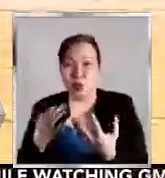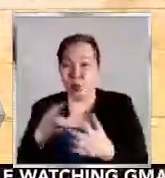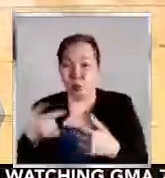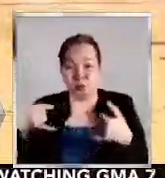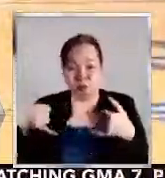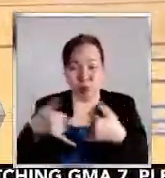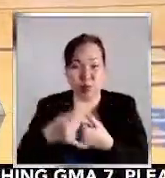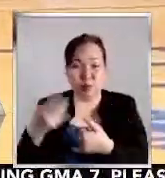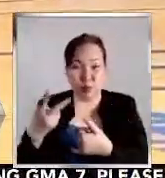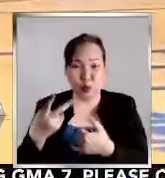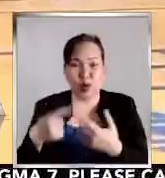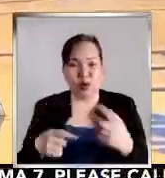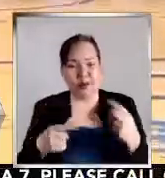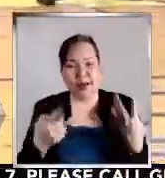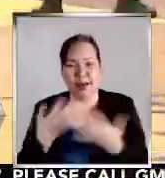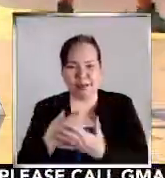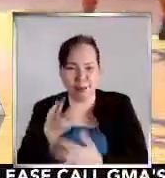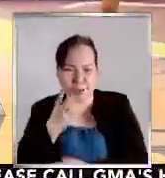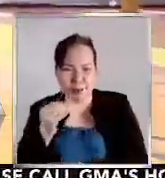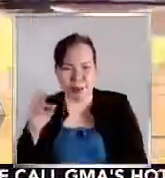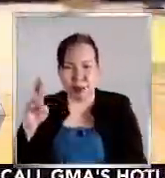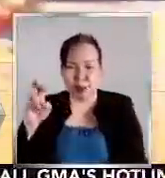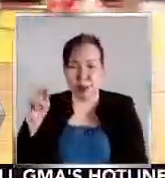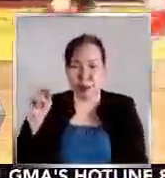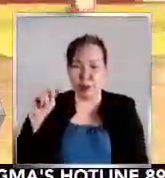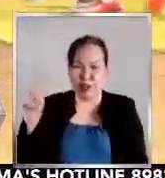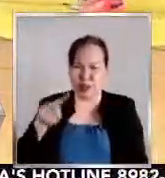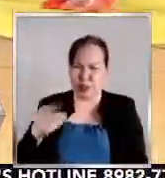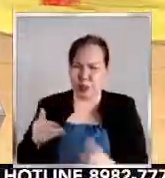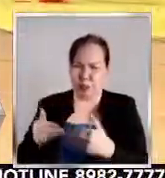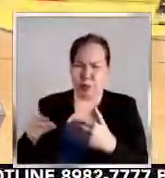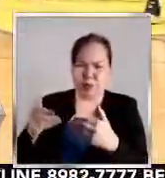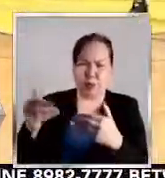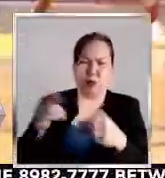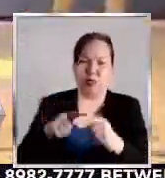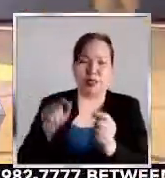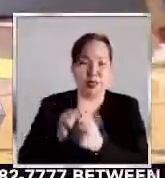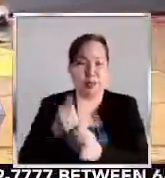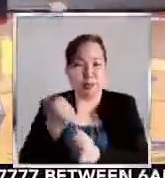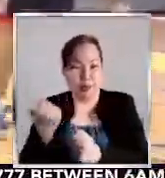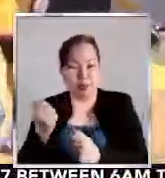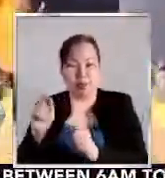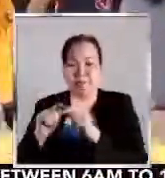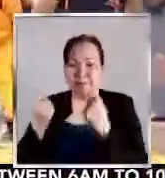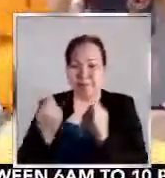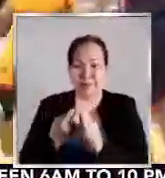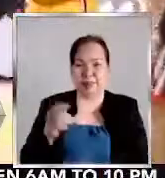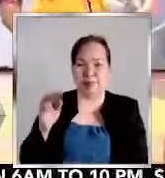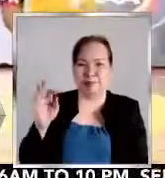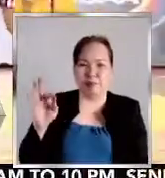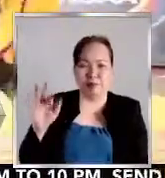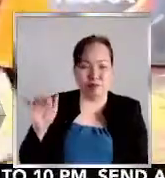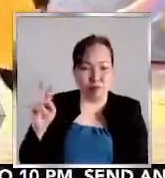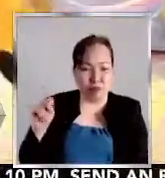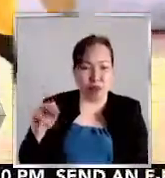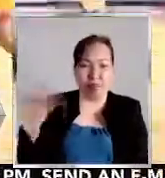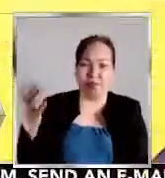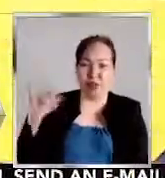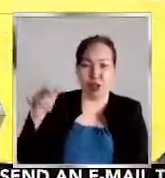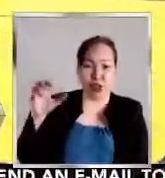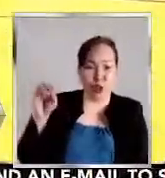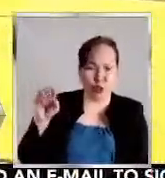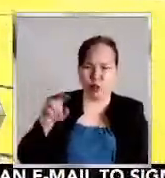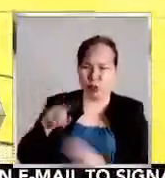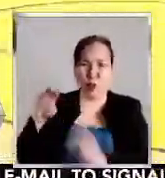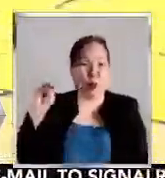flying forward na si Renz Abando, kasama ang mga teammates na sina Fran Yu, Jeyo Ambohot at Mark Sanggalang. Pero